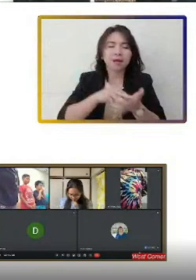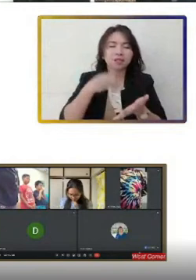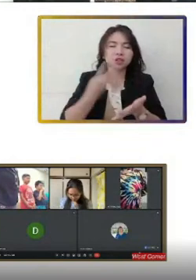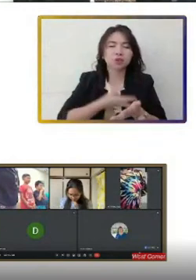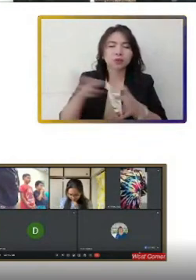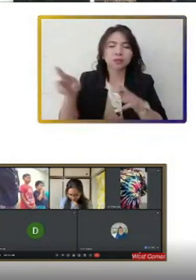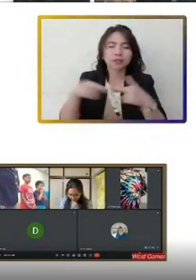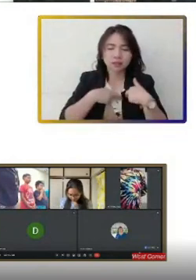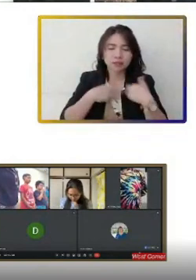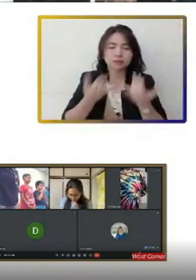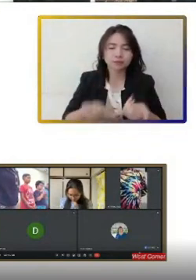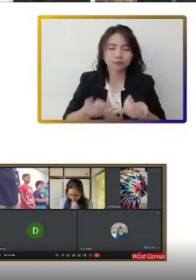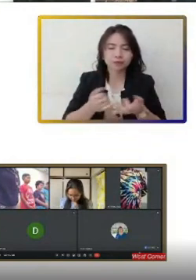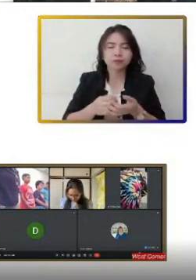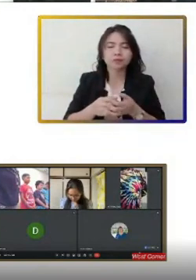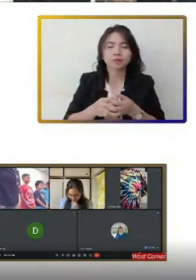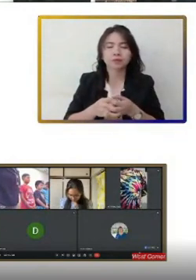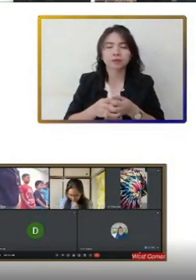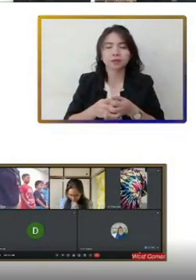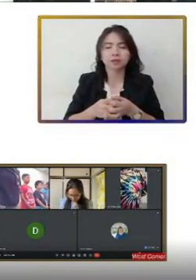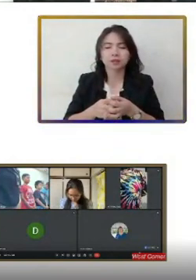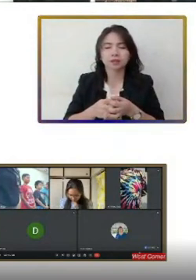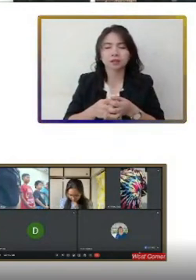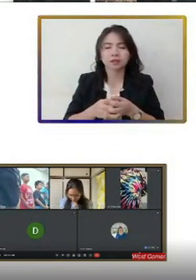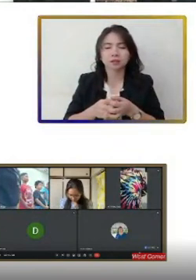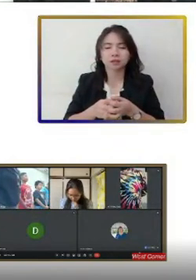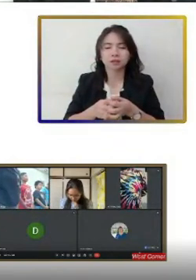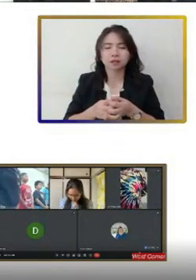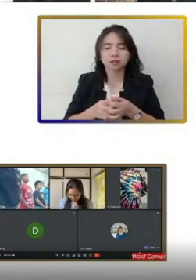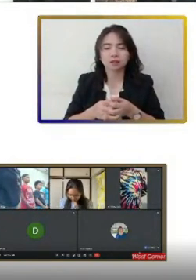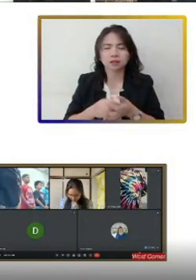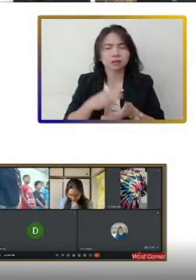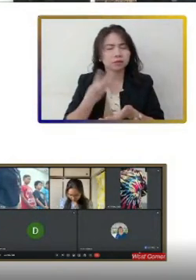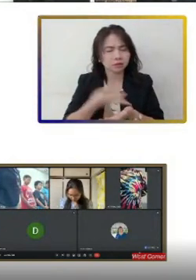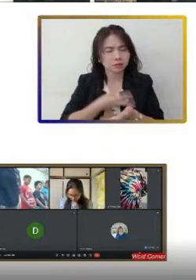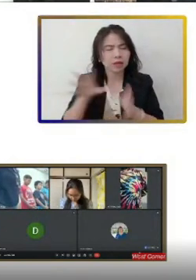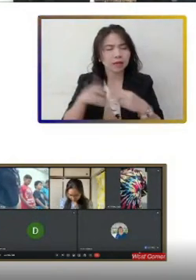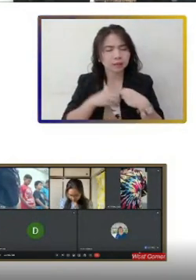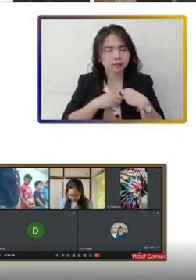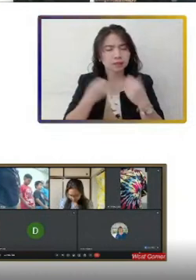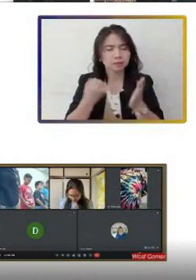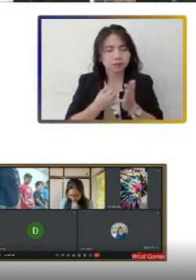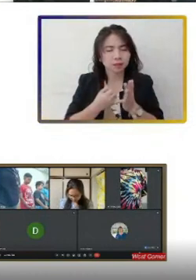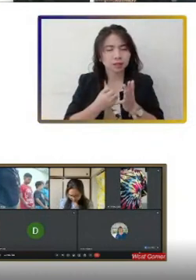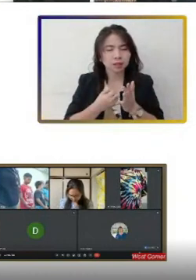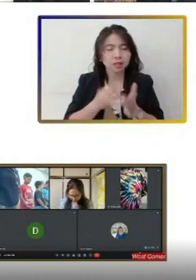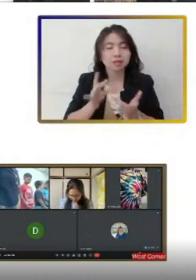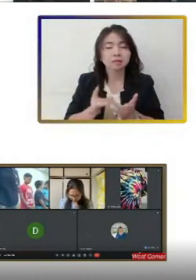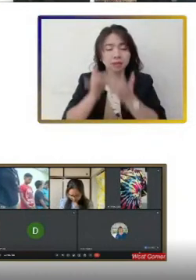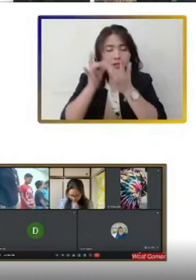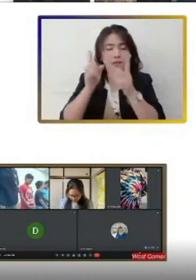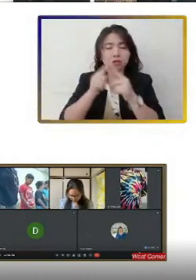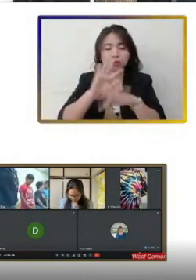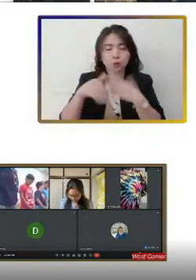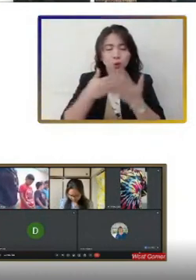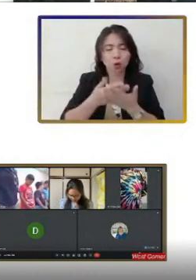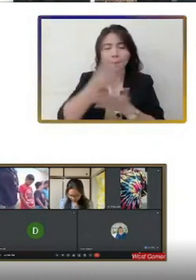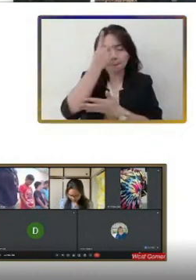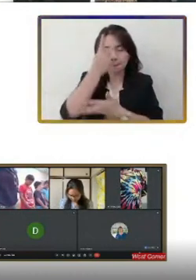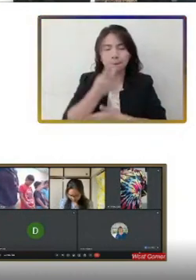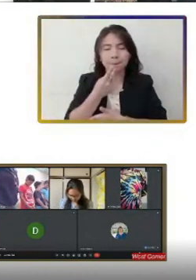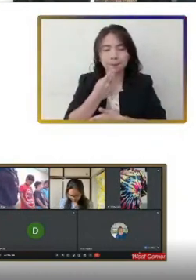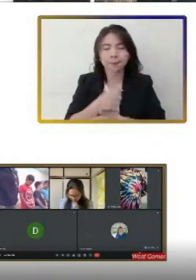King Panginoon, ito po ay aming ititik Panginoon na bilang mga magulang at tatay Panginoon. I pray Panginoon